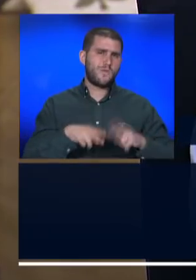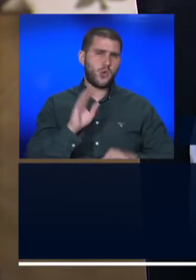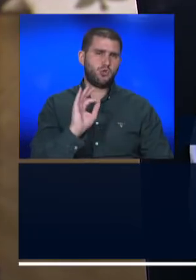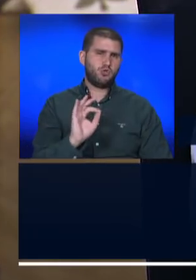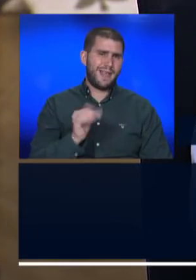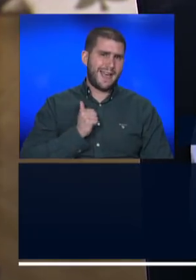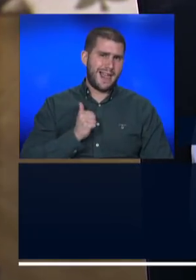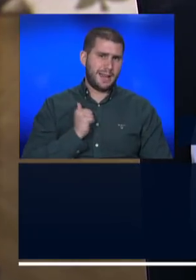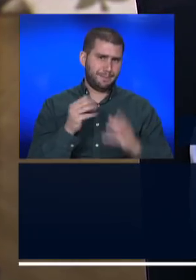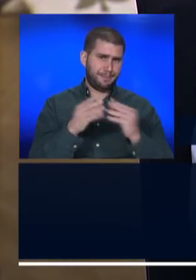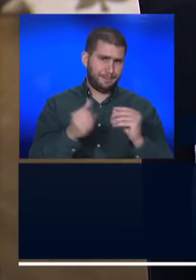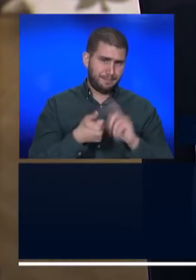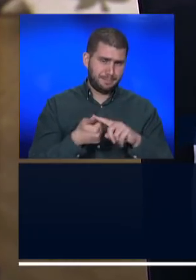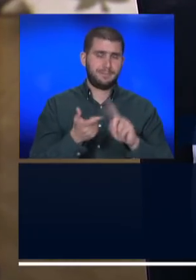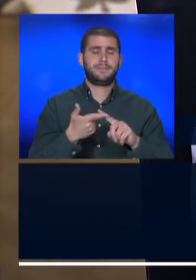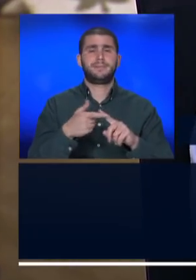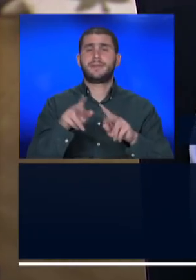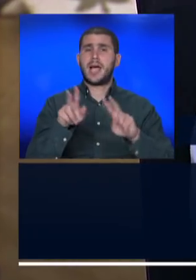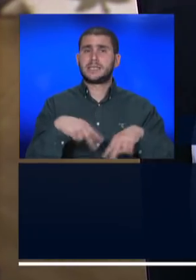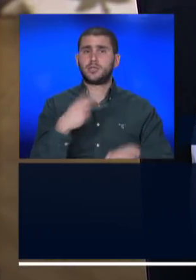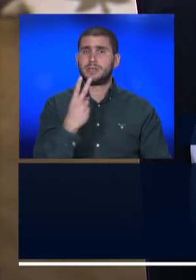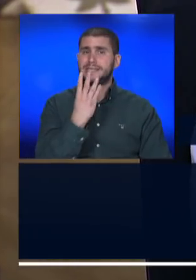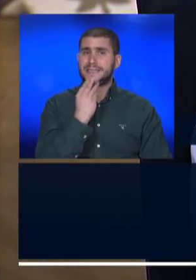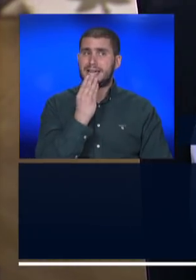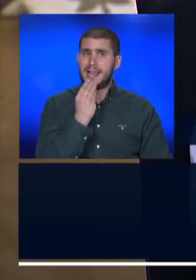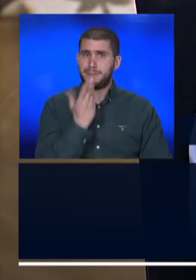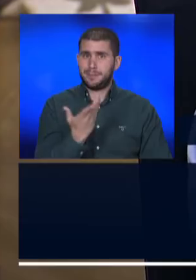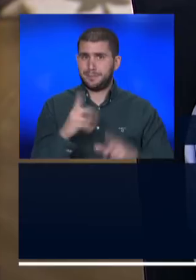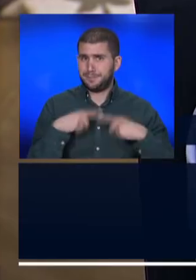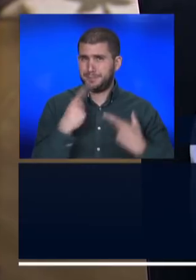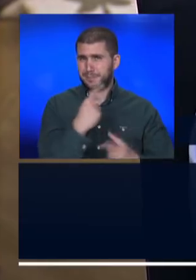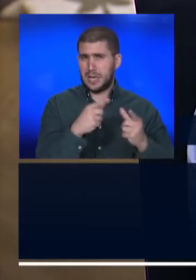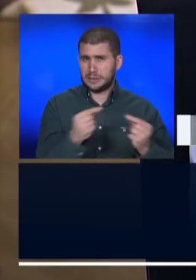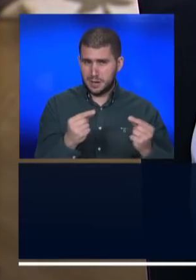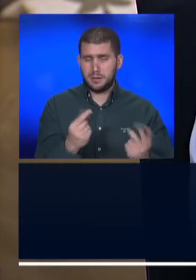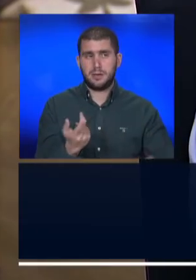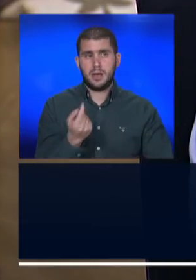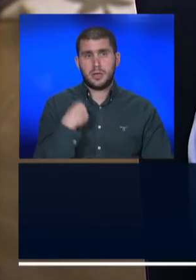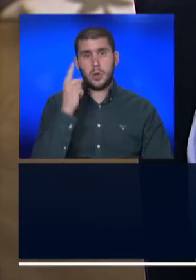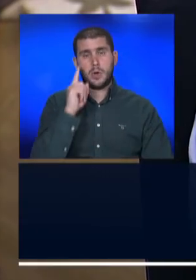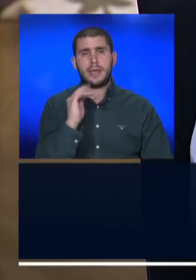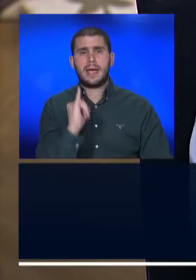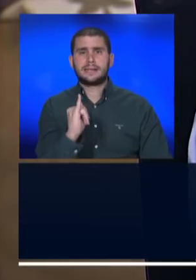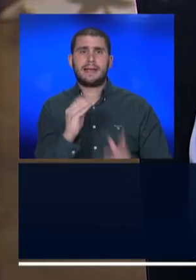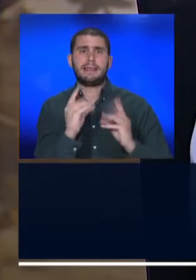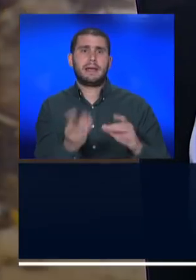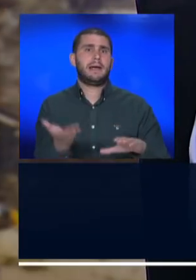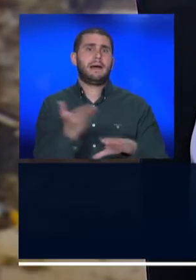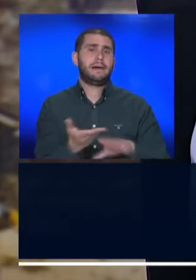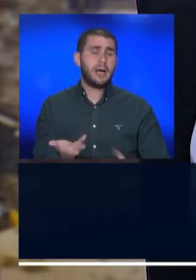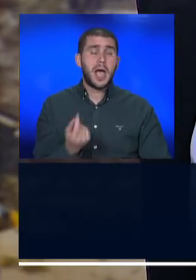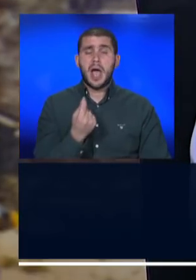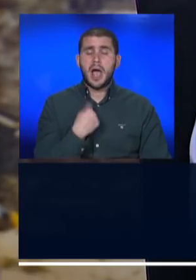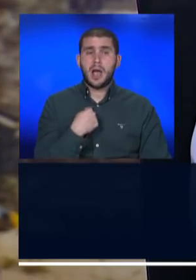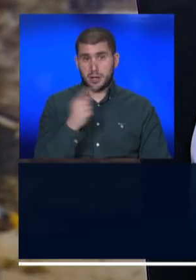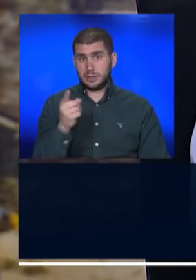זה החזרת שני הישראלים. אני יודע איזה דרך זה יעלה. אני לא חושב... זה די יורד מעולה,